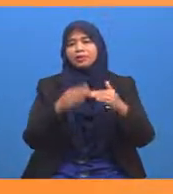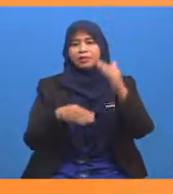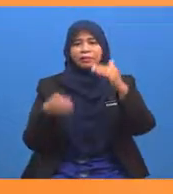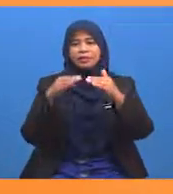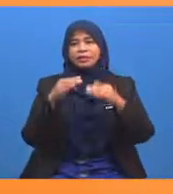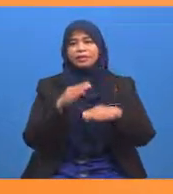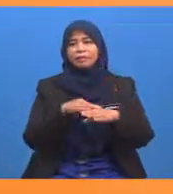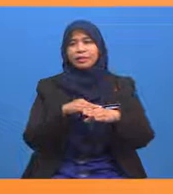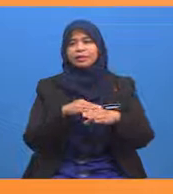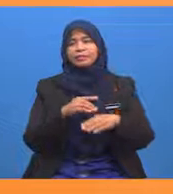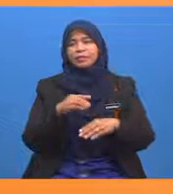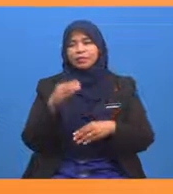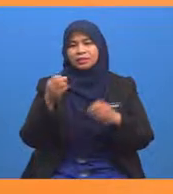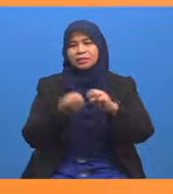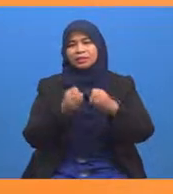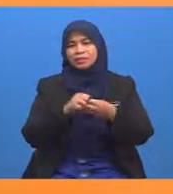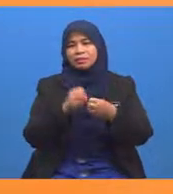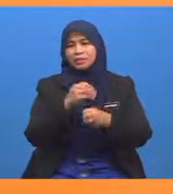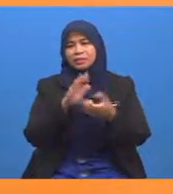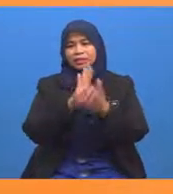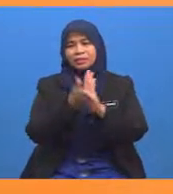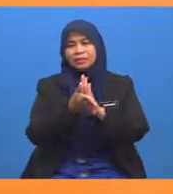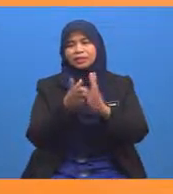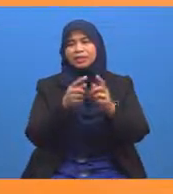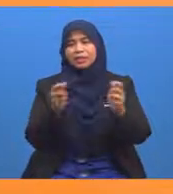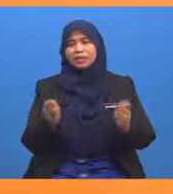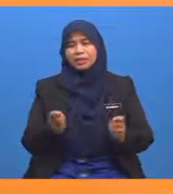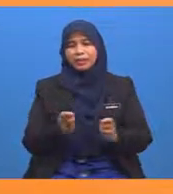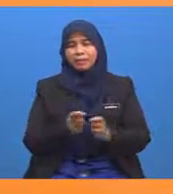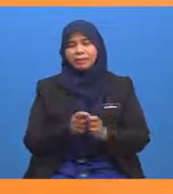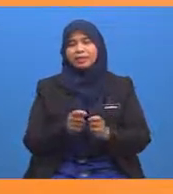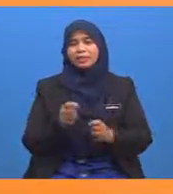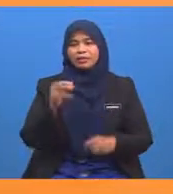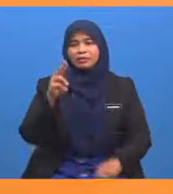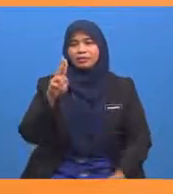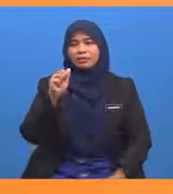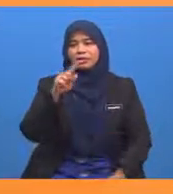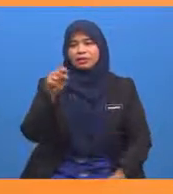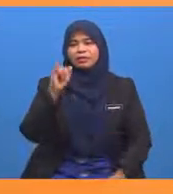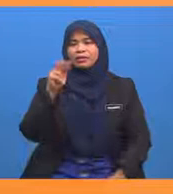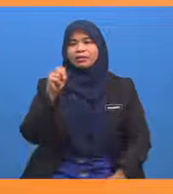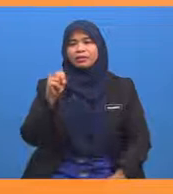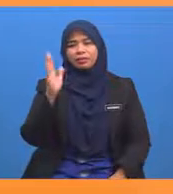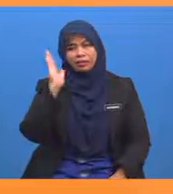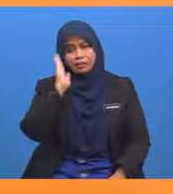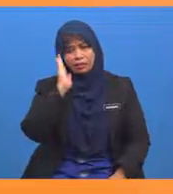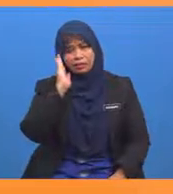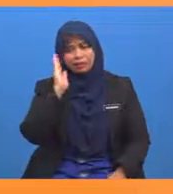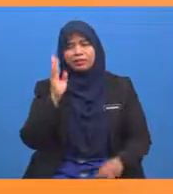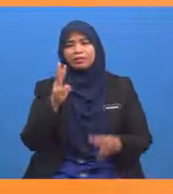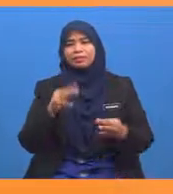para sahabat dan menjadi tempat muazzin melaungkan azan. Menara